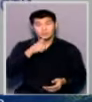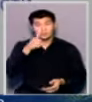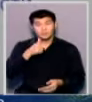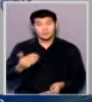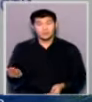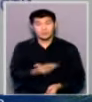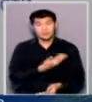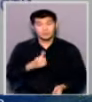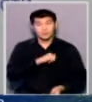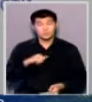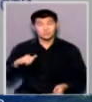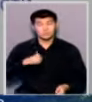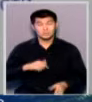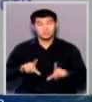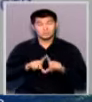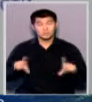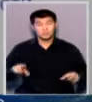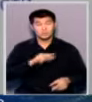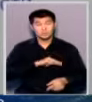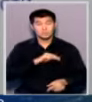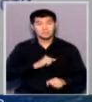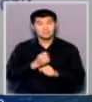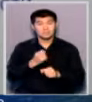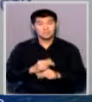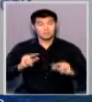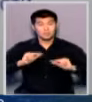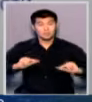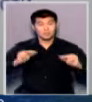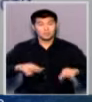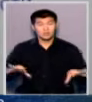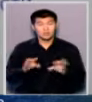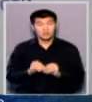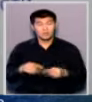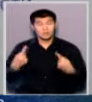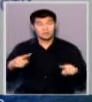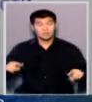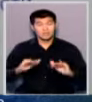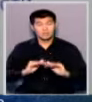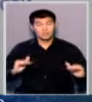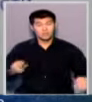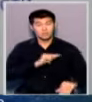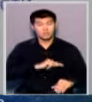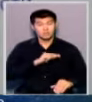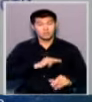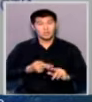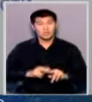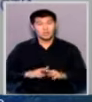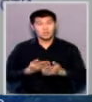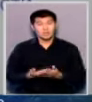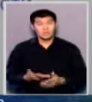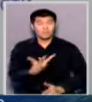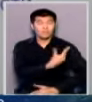біз өзіміздің мектепте жұмыс жасайтын педагог қызметкерлерімізбен басқа да балалармен жұмыс жасайтын қызметкерлердің